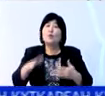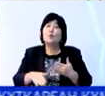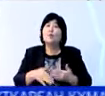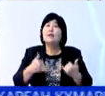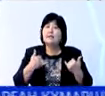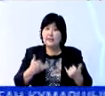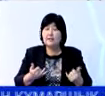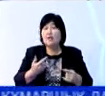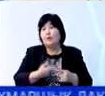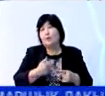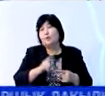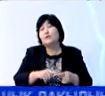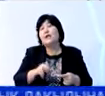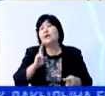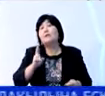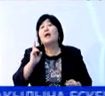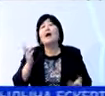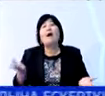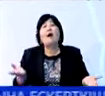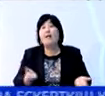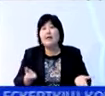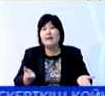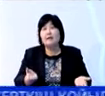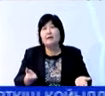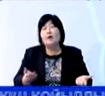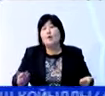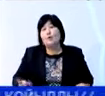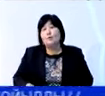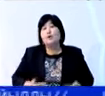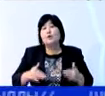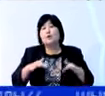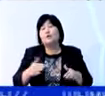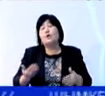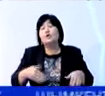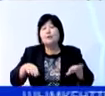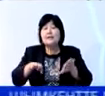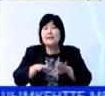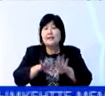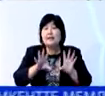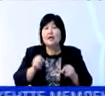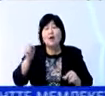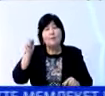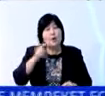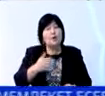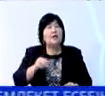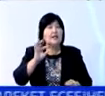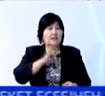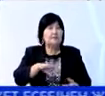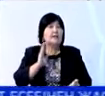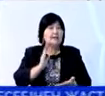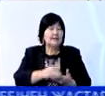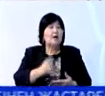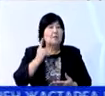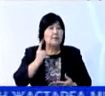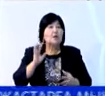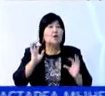Осы кімнің қалай өмір сүріп жатқандығы, тұрмыс деңгейін білуге септігін тигізетін бір